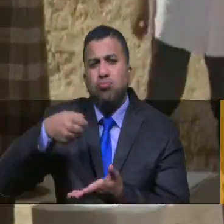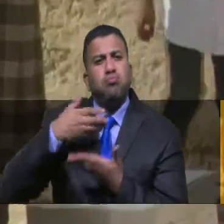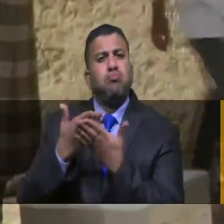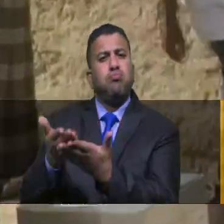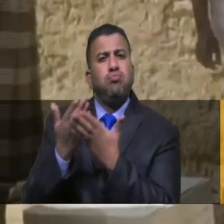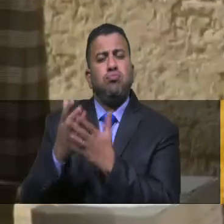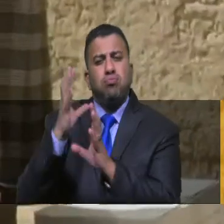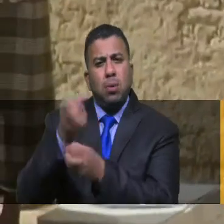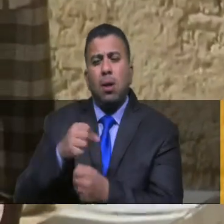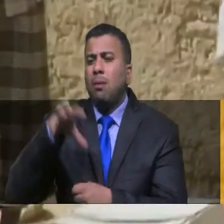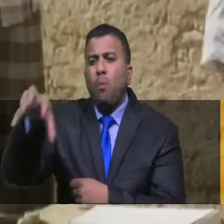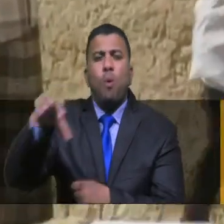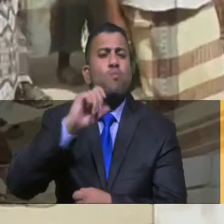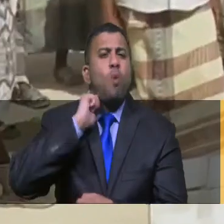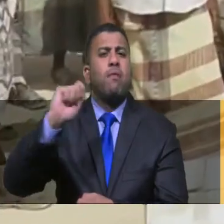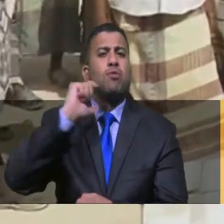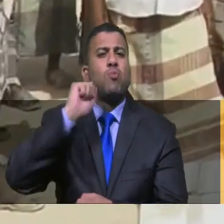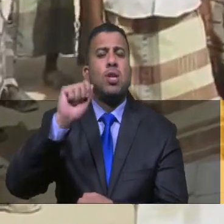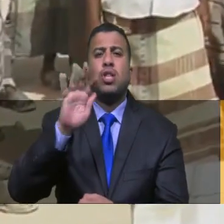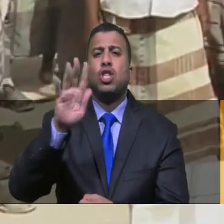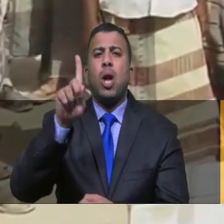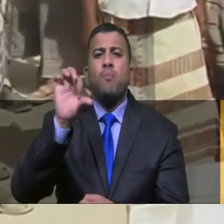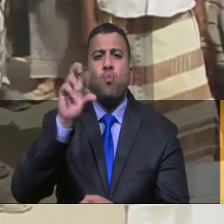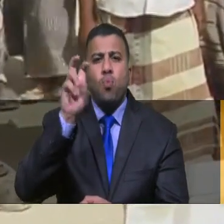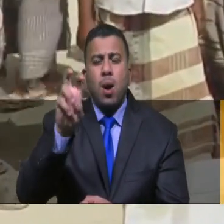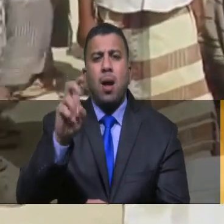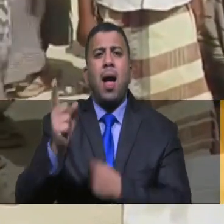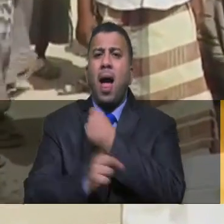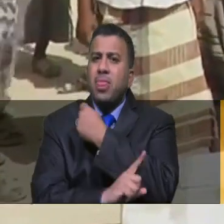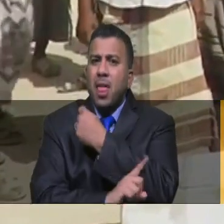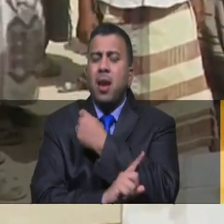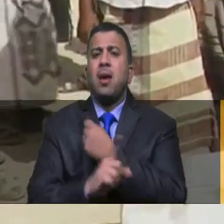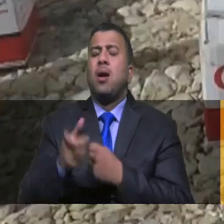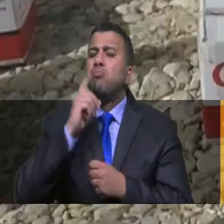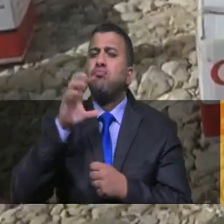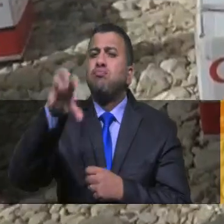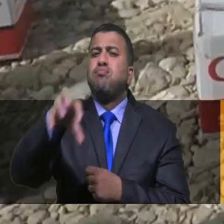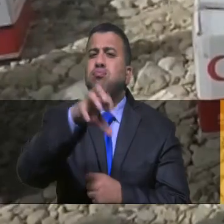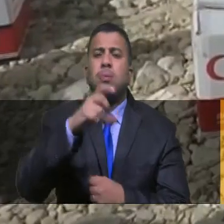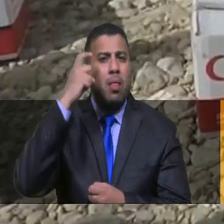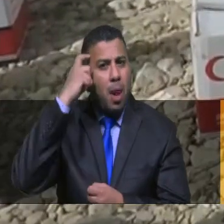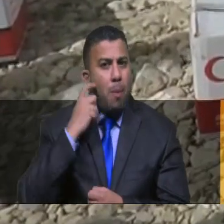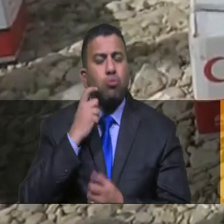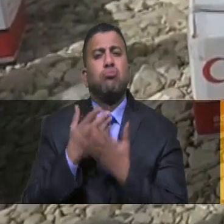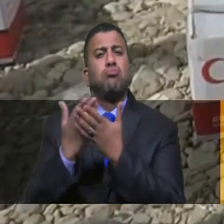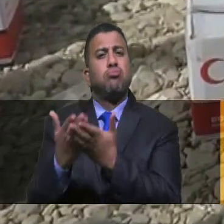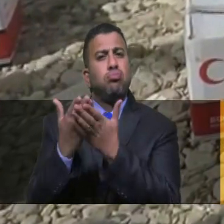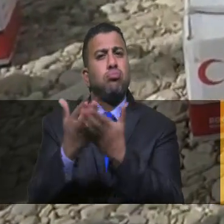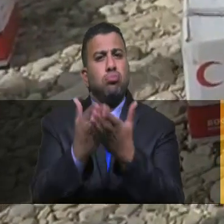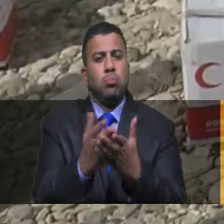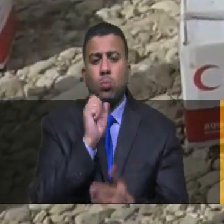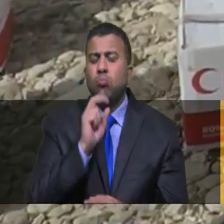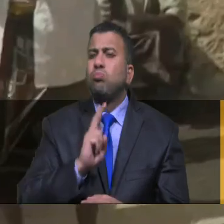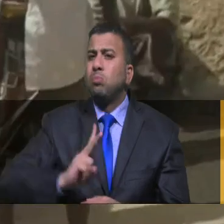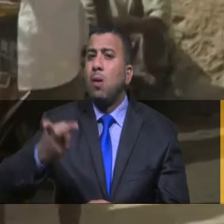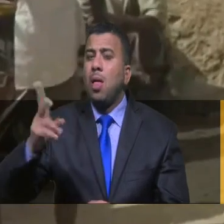إلى مناطق ومديريات محافظات شبوة وحضرموت وعدن تضمنت آلاف السلال الغذائية، بجانب حملات أخرى